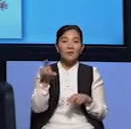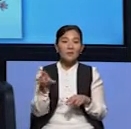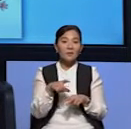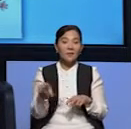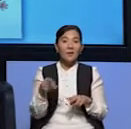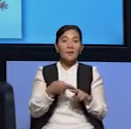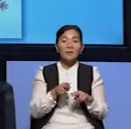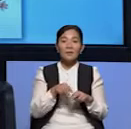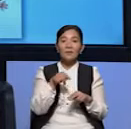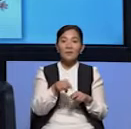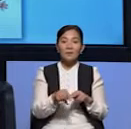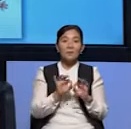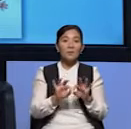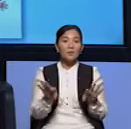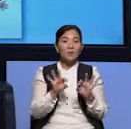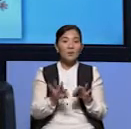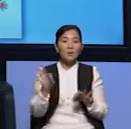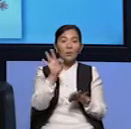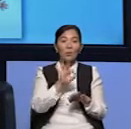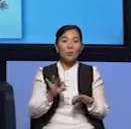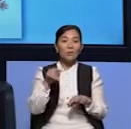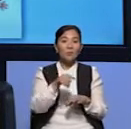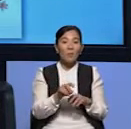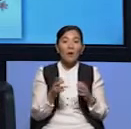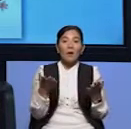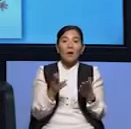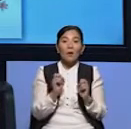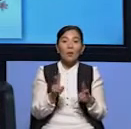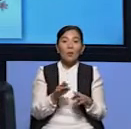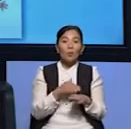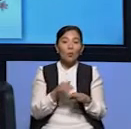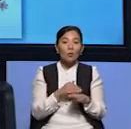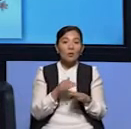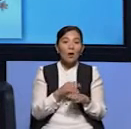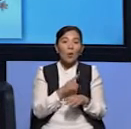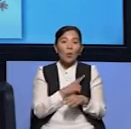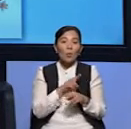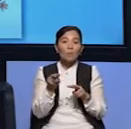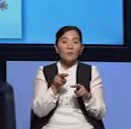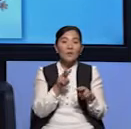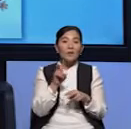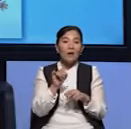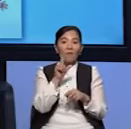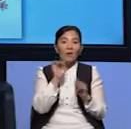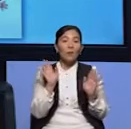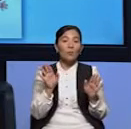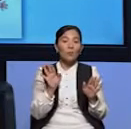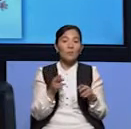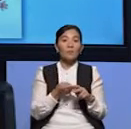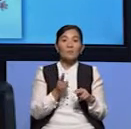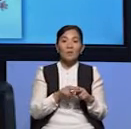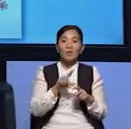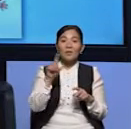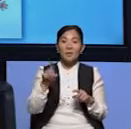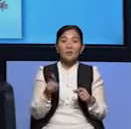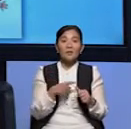текста? В этом тексте рассказывается о том, как кошка охотилась на воробьев. Значит, наш текст так